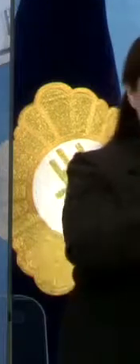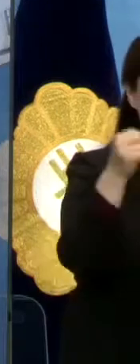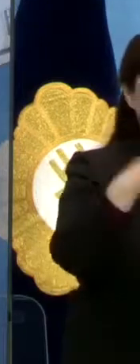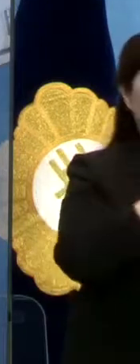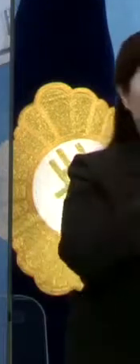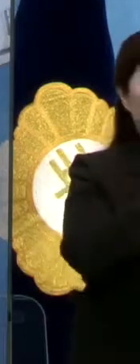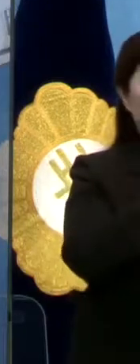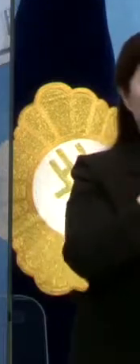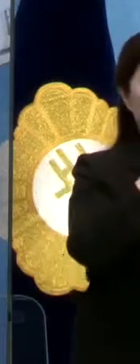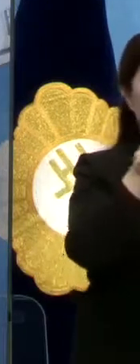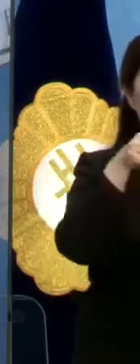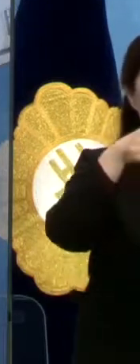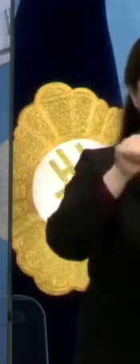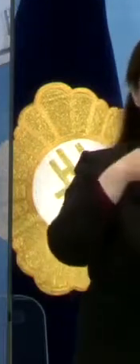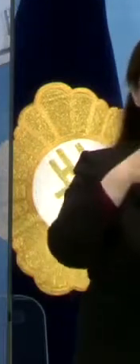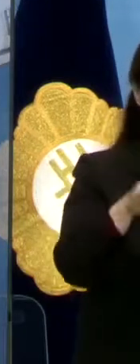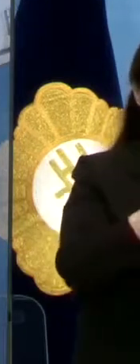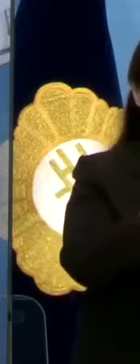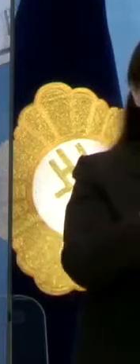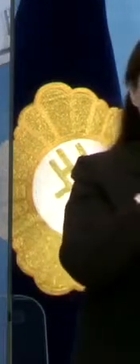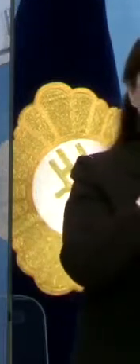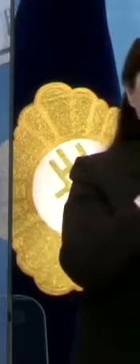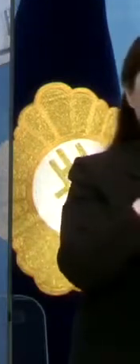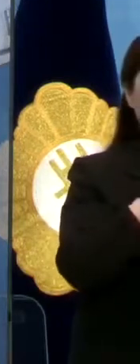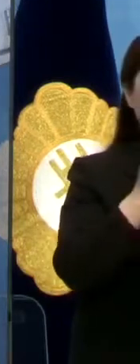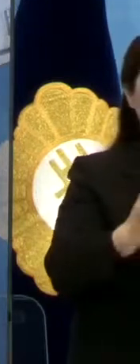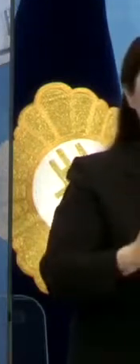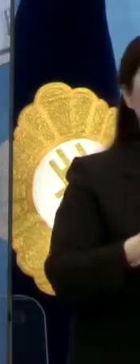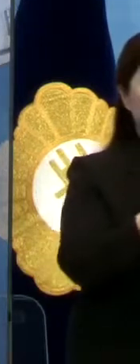마리안느의 말을 한마디 전합니다.